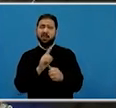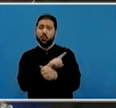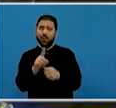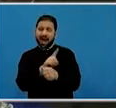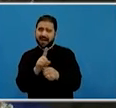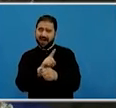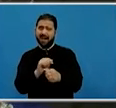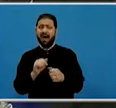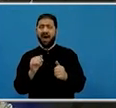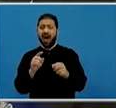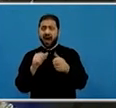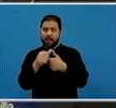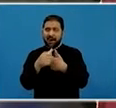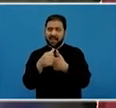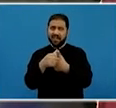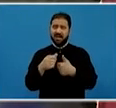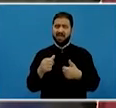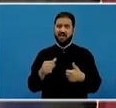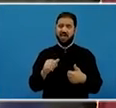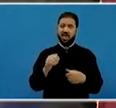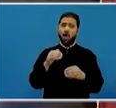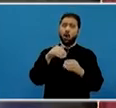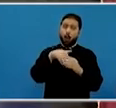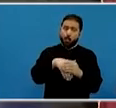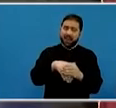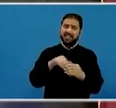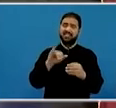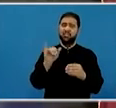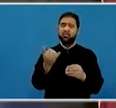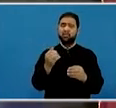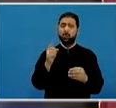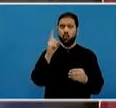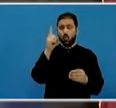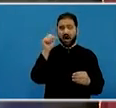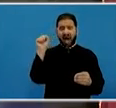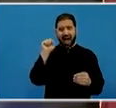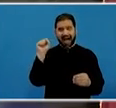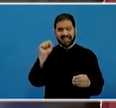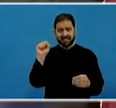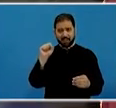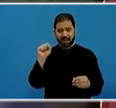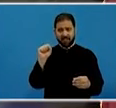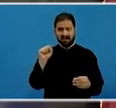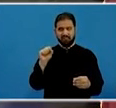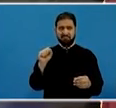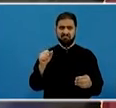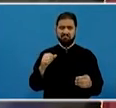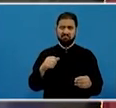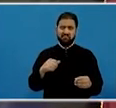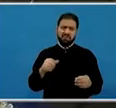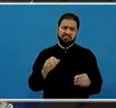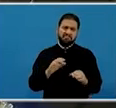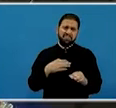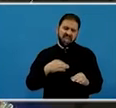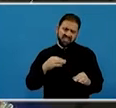această relație de prietenie, mai trebuie să fie cuprinsă între altele și un aspect cât se poate și de dezinteresat